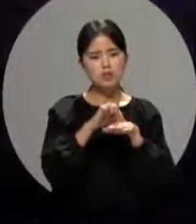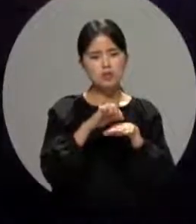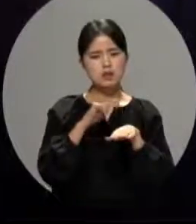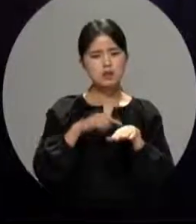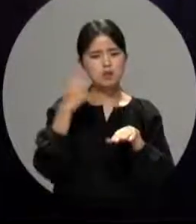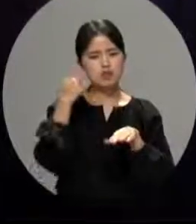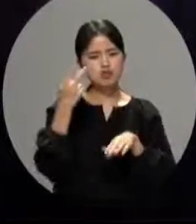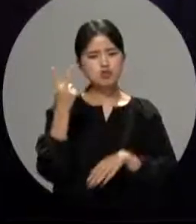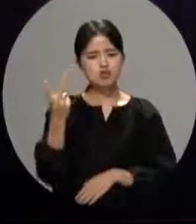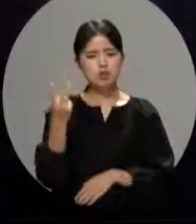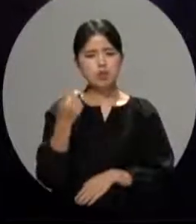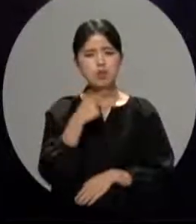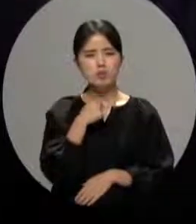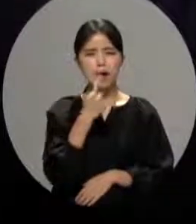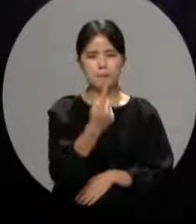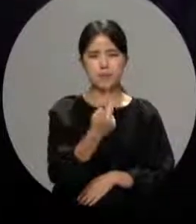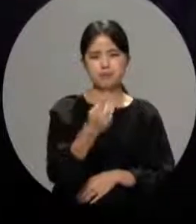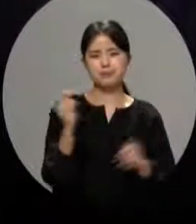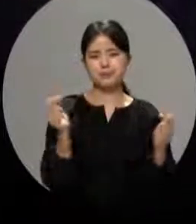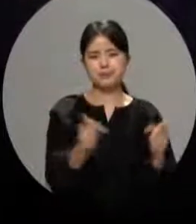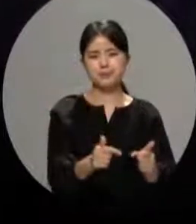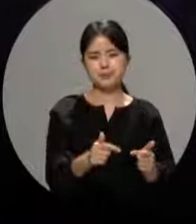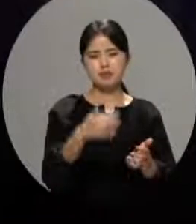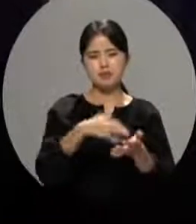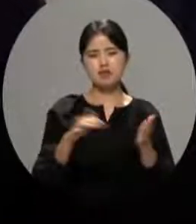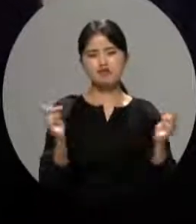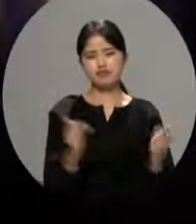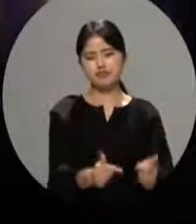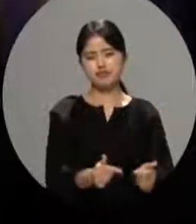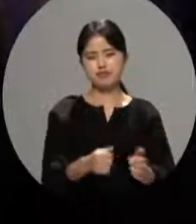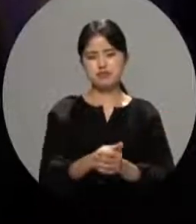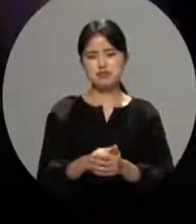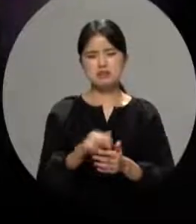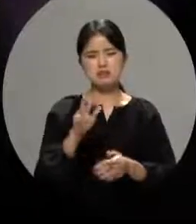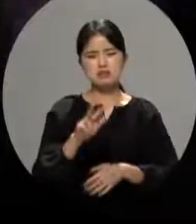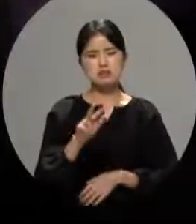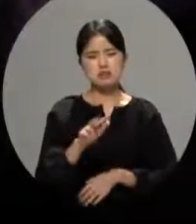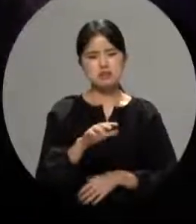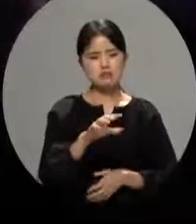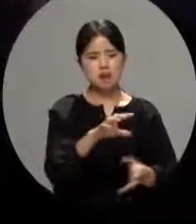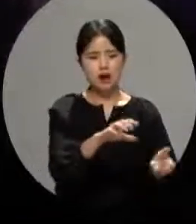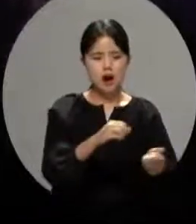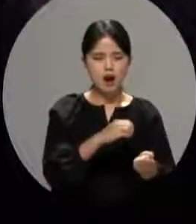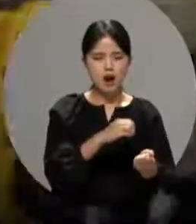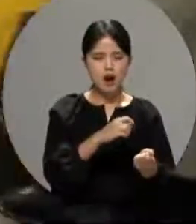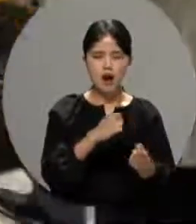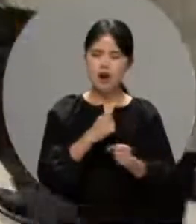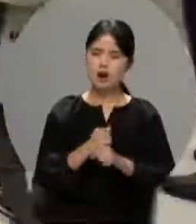두 번 먹던 한 번밖에 안 먹고 양을 줄이죠. 지금은 자신 있게 못 집죠.